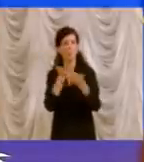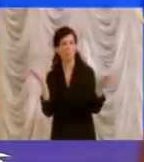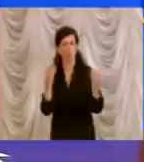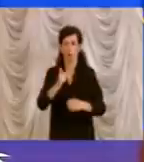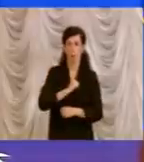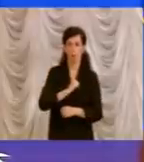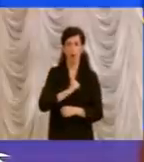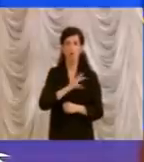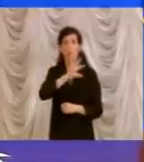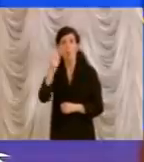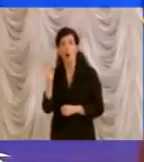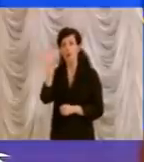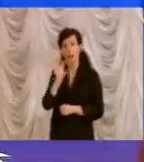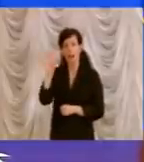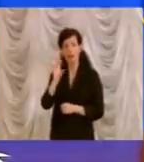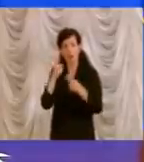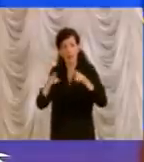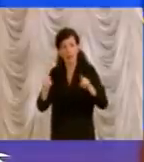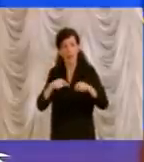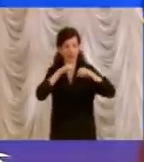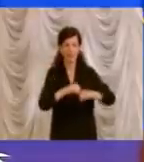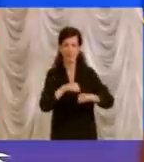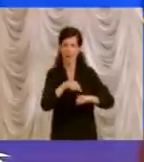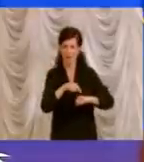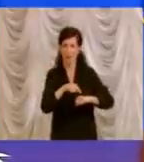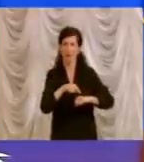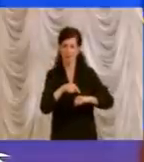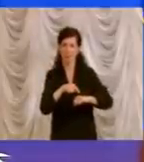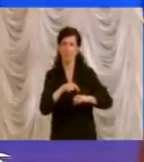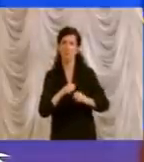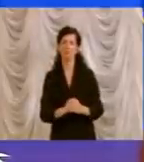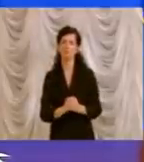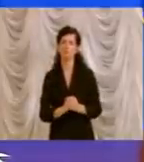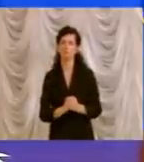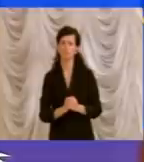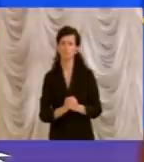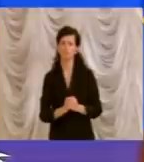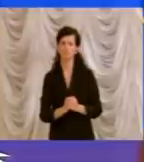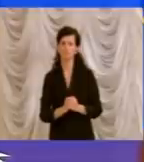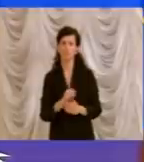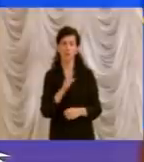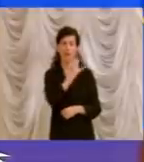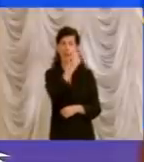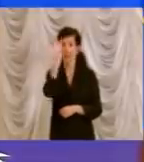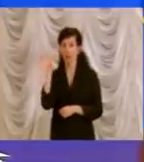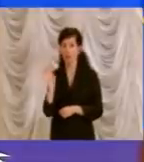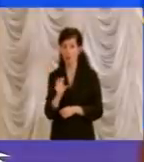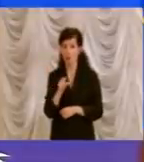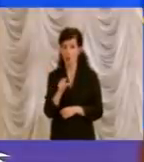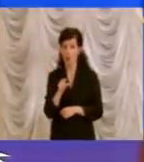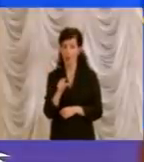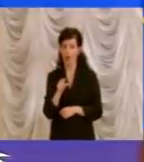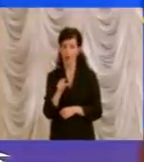una regione diversa dicevo rispetto a quelli in cui attualmente si trovano a tra regioni è